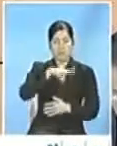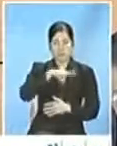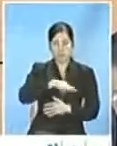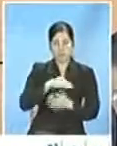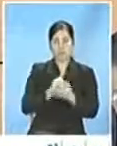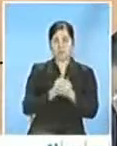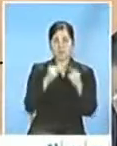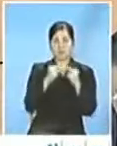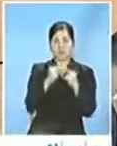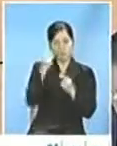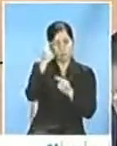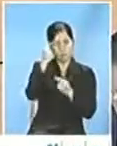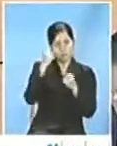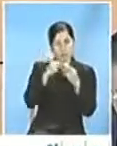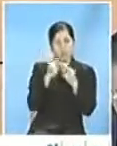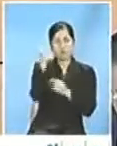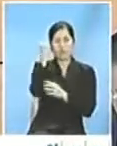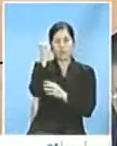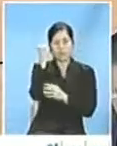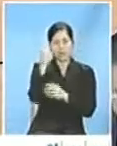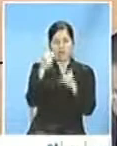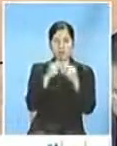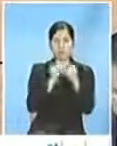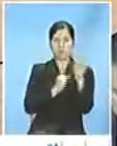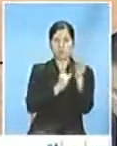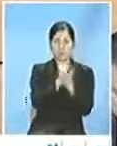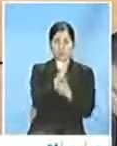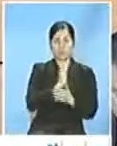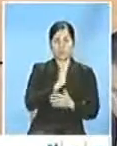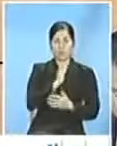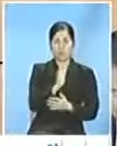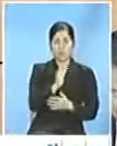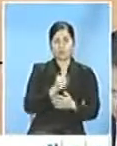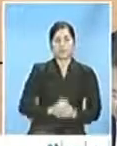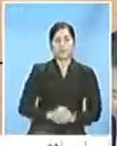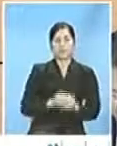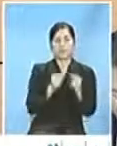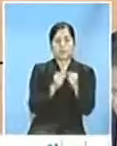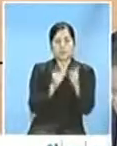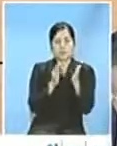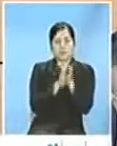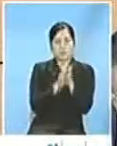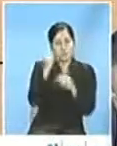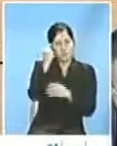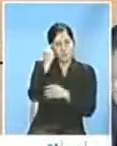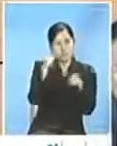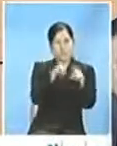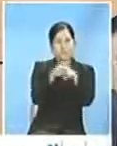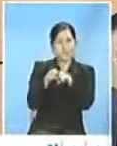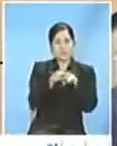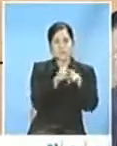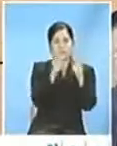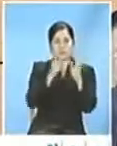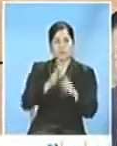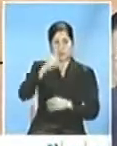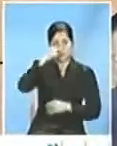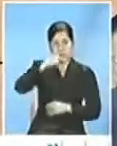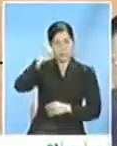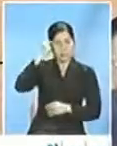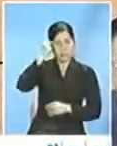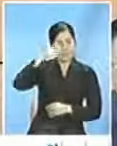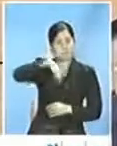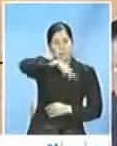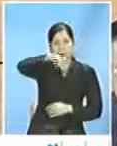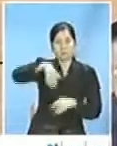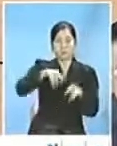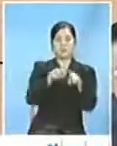เมตตาธรรมความบริสุทธิ์ยุติธรรมและความเป็นเรื่องเดียวกันของคนไทยนั้นเป็นจุดใหญ่และเป็นเรื่องที่เ